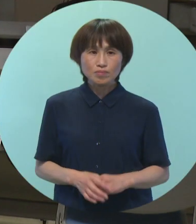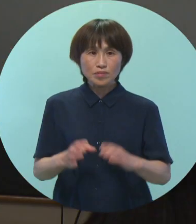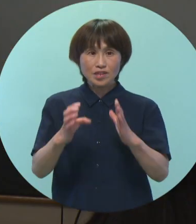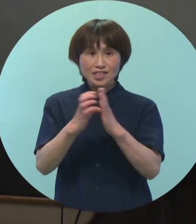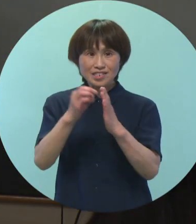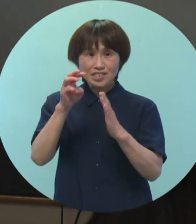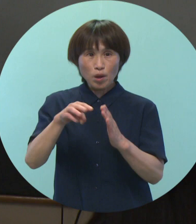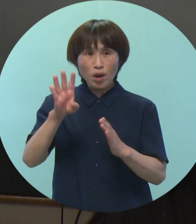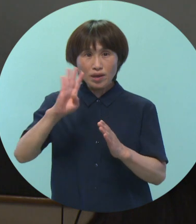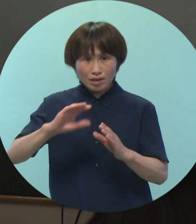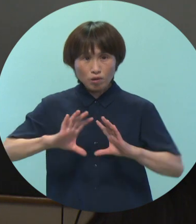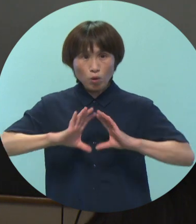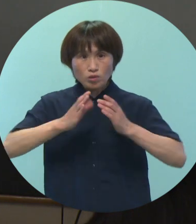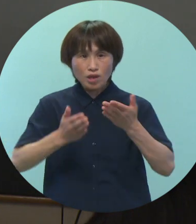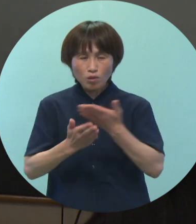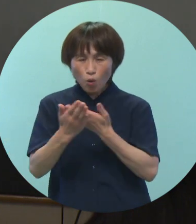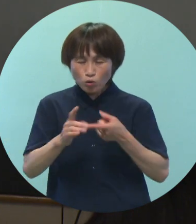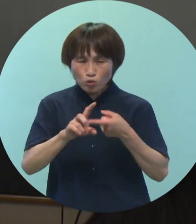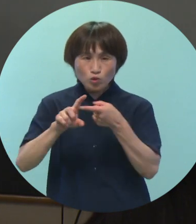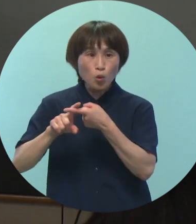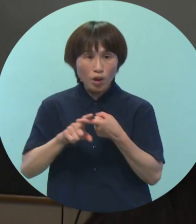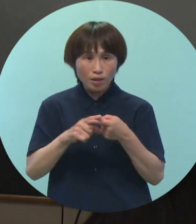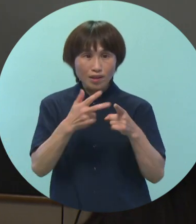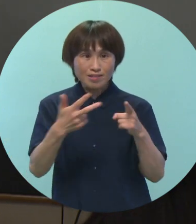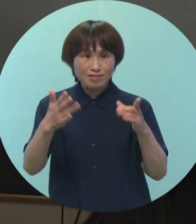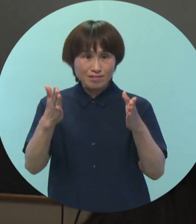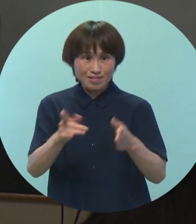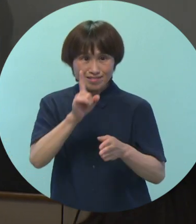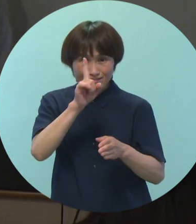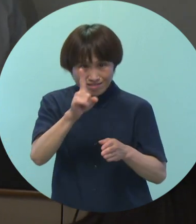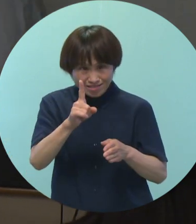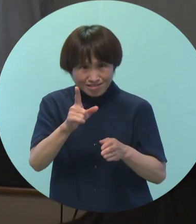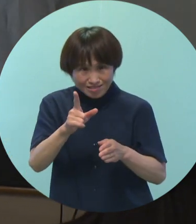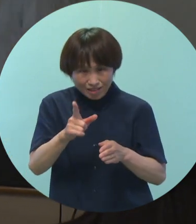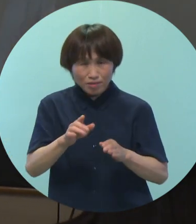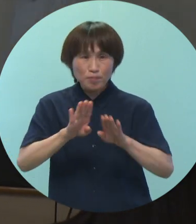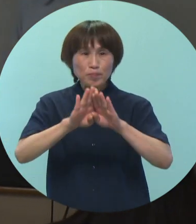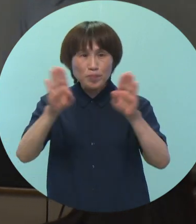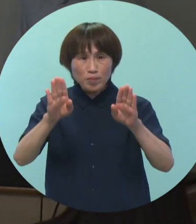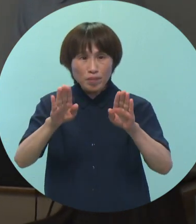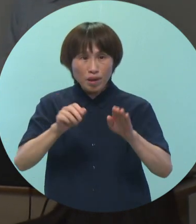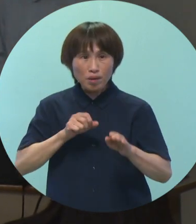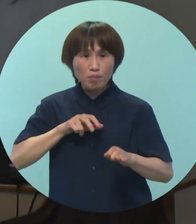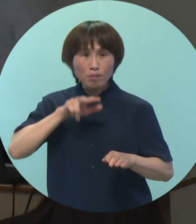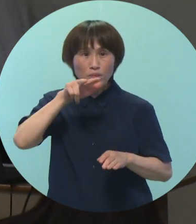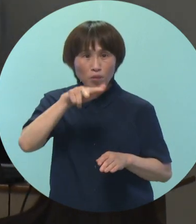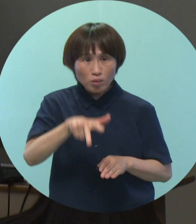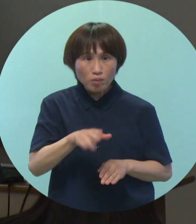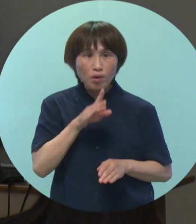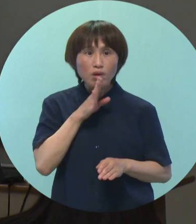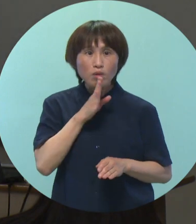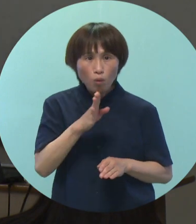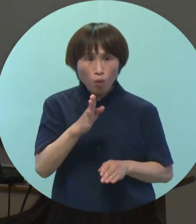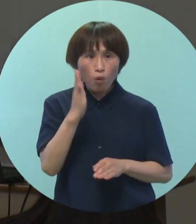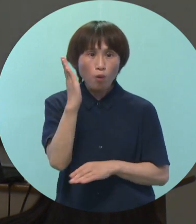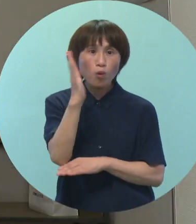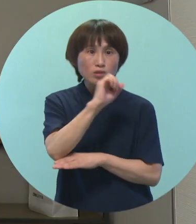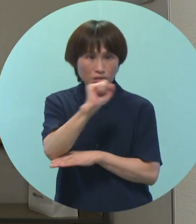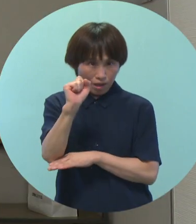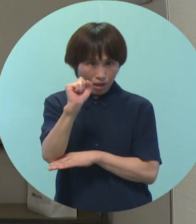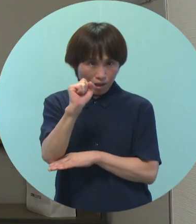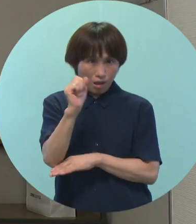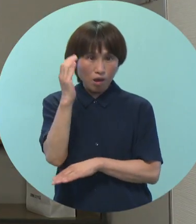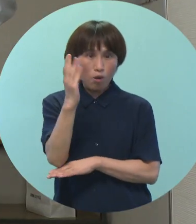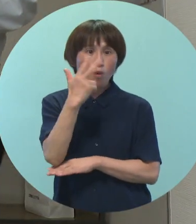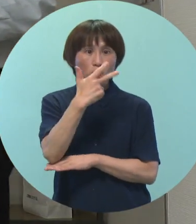石川県国際交流協会で週1回行われているポルトガル語講座。講師は国際交流員